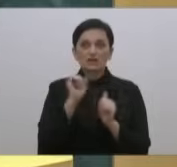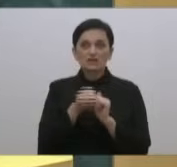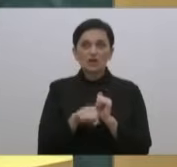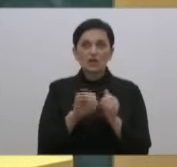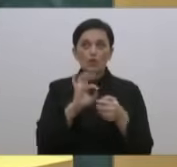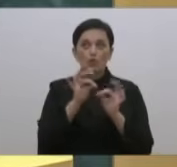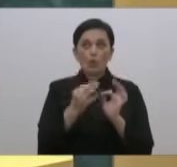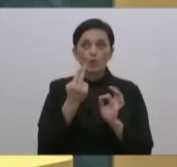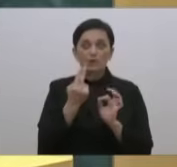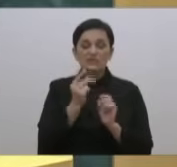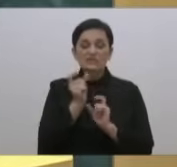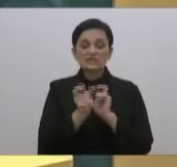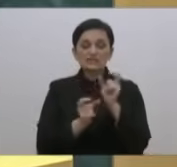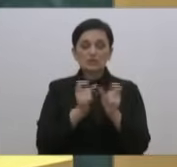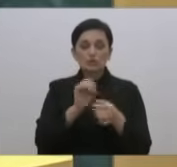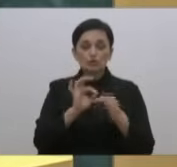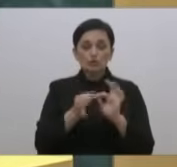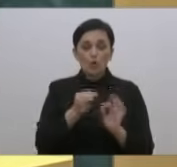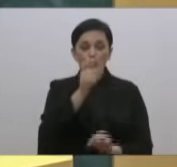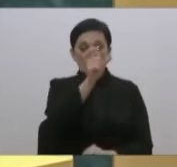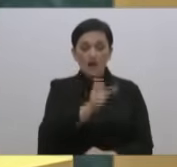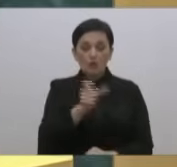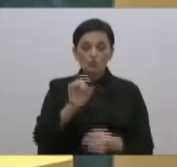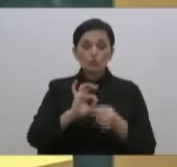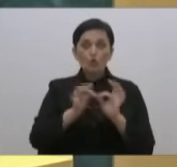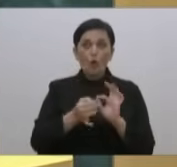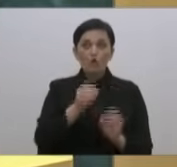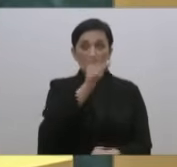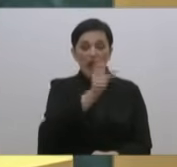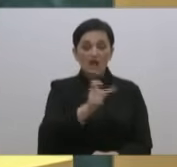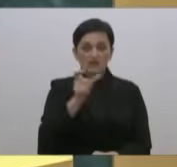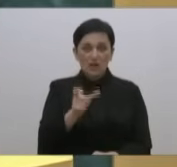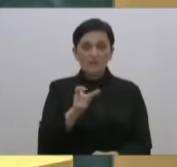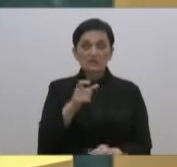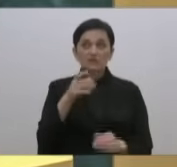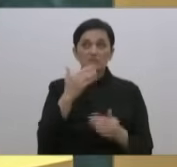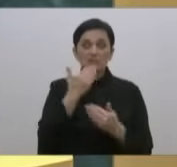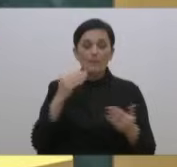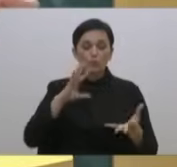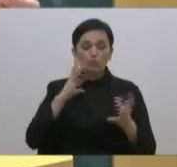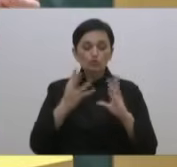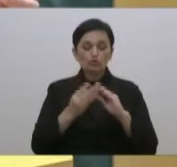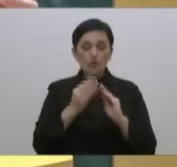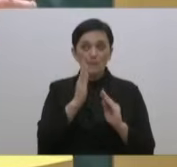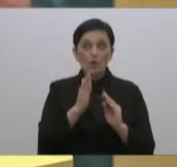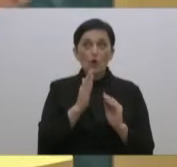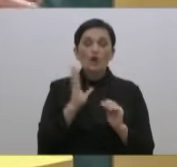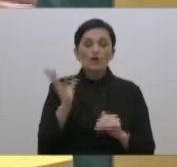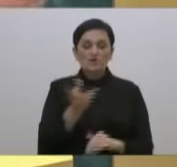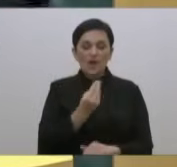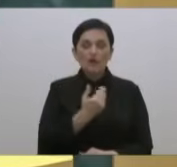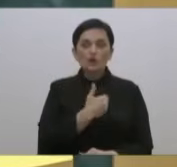ეს კონკრეტული ციფრები კონკრეტულ ადამიანებზე, დიახ, კონკრეტულ ადამიანებზე აისახება საბოლოო ჯამში. Რა თქმა უნდა, ყოველას